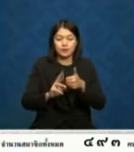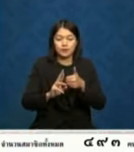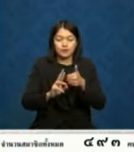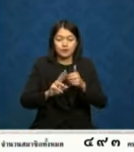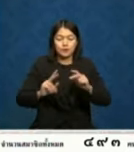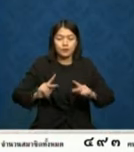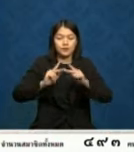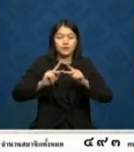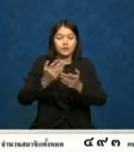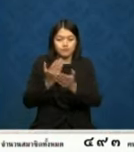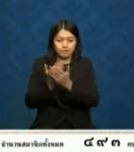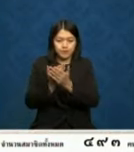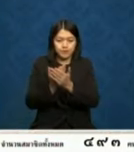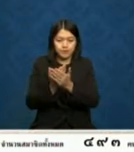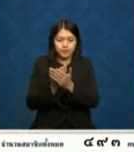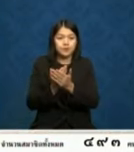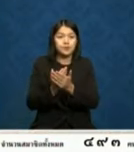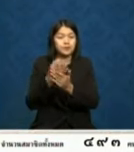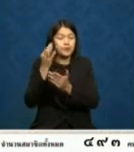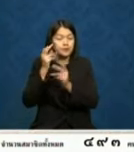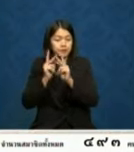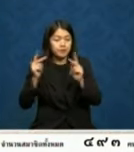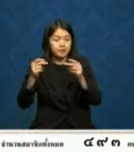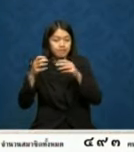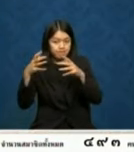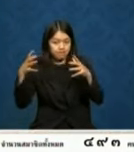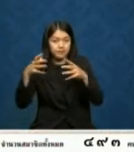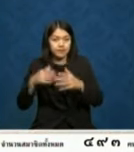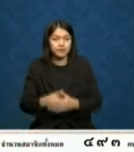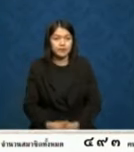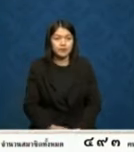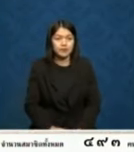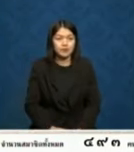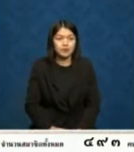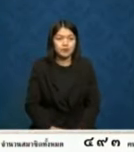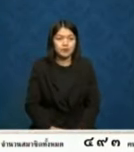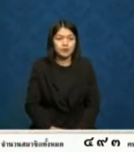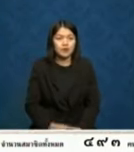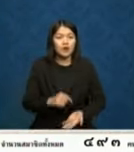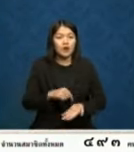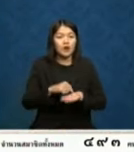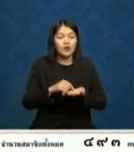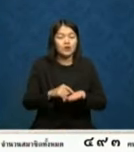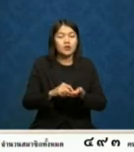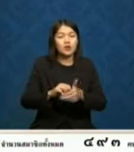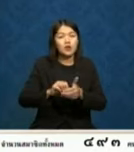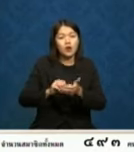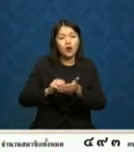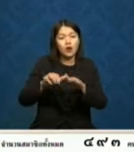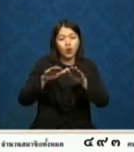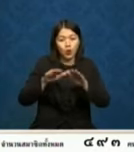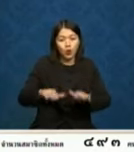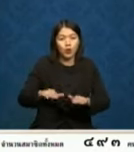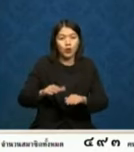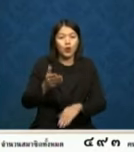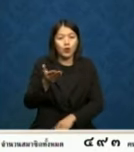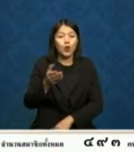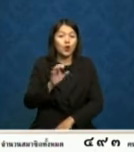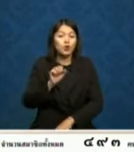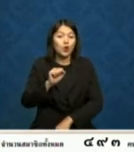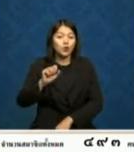และกรรมาธิการเสียงข้างมากครับเอ่อต่อการเสนอแปรนติปรับรถของท่าน